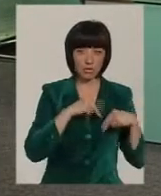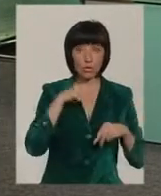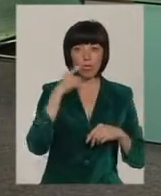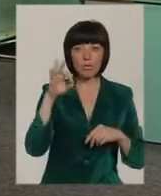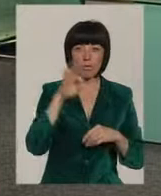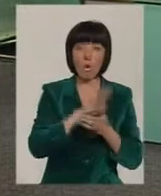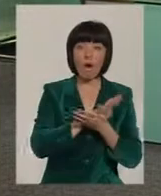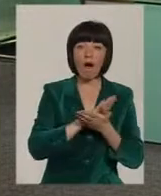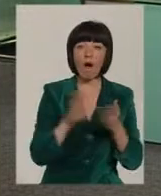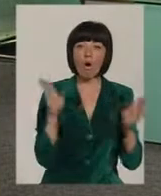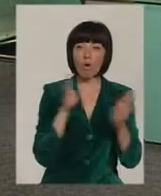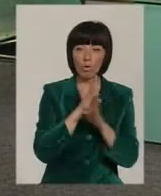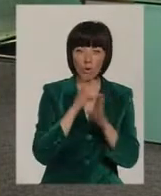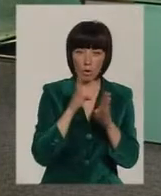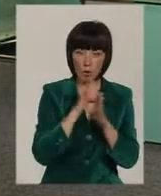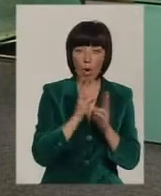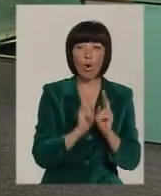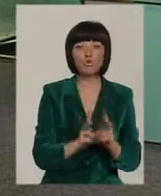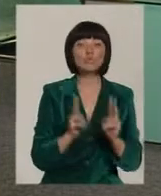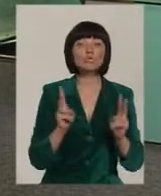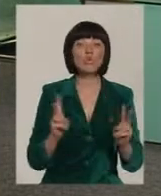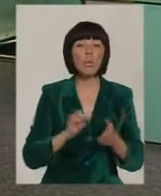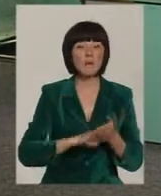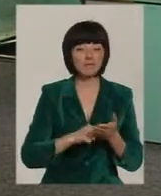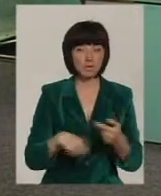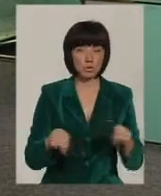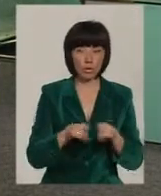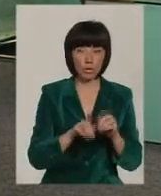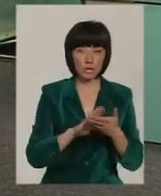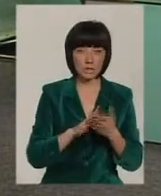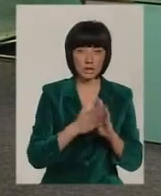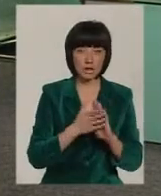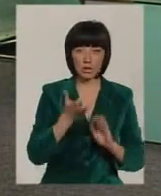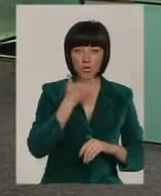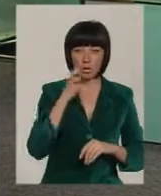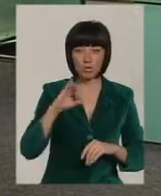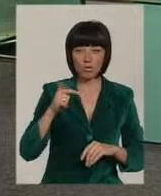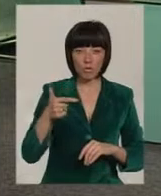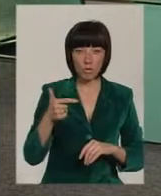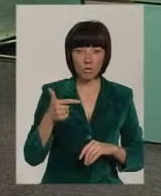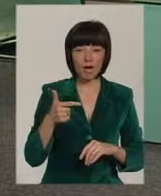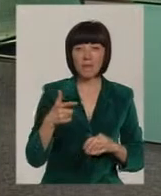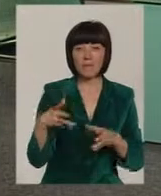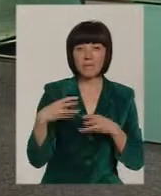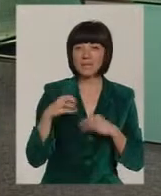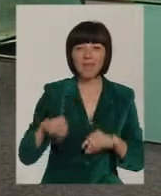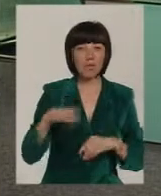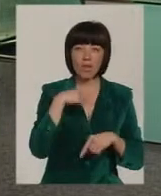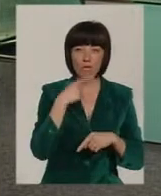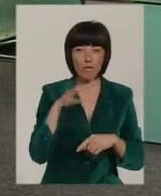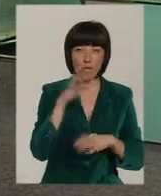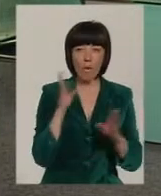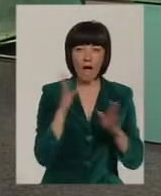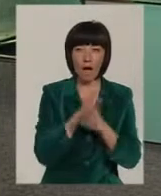говорите про екологію. Хто призвів до такого стану Південного Бугу? Ну, ми з європейцями не говоримо про екологію, ми